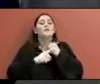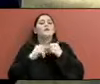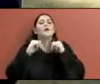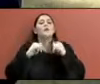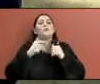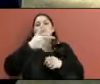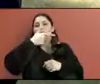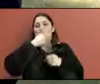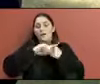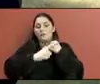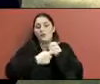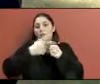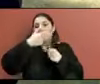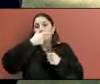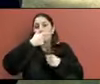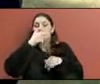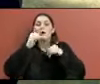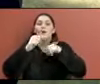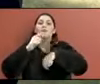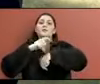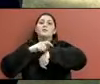gün, aynı saatte yeni